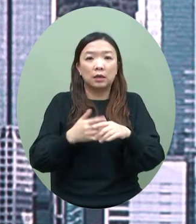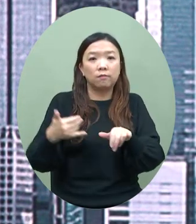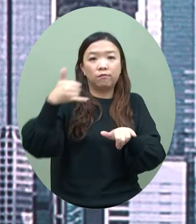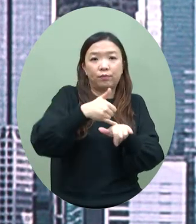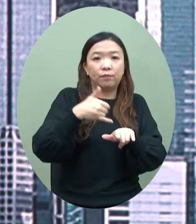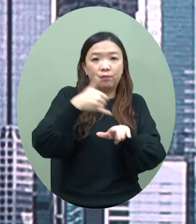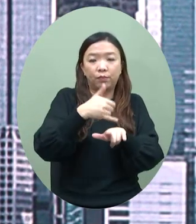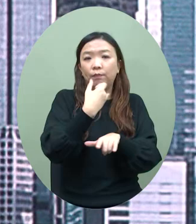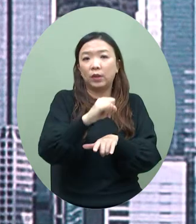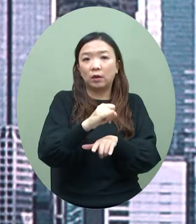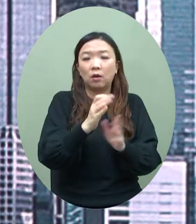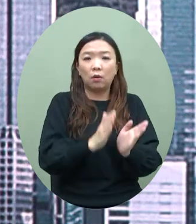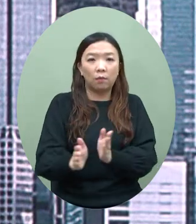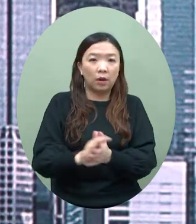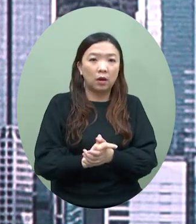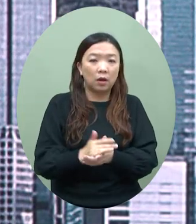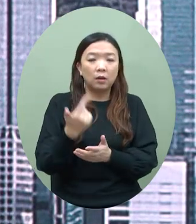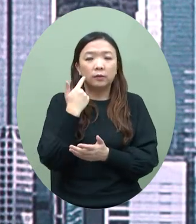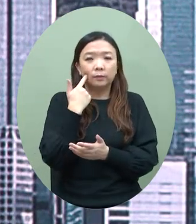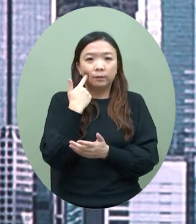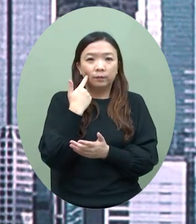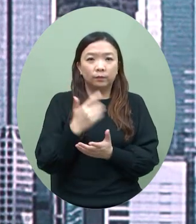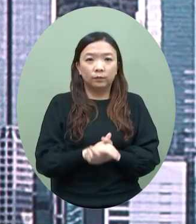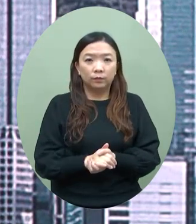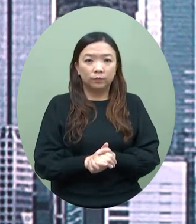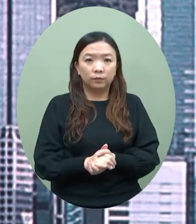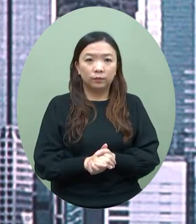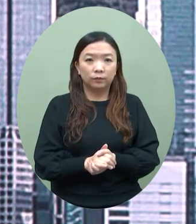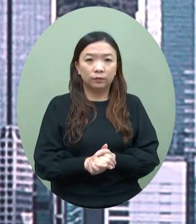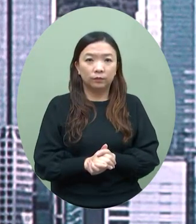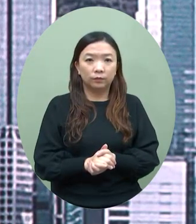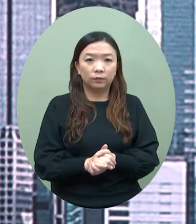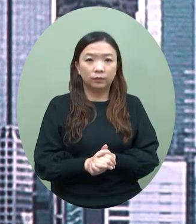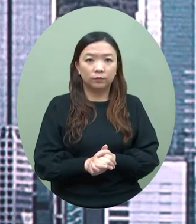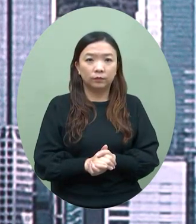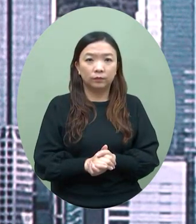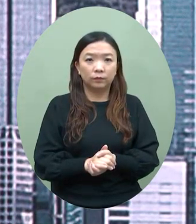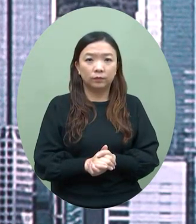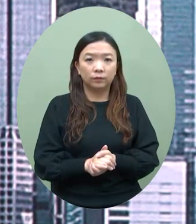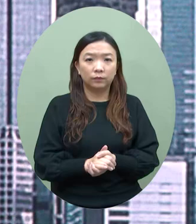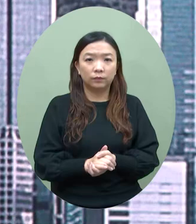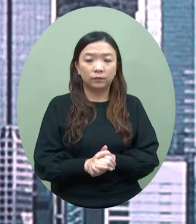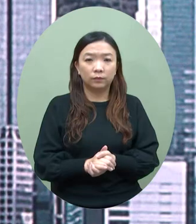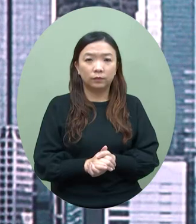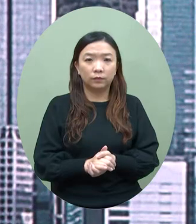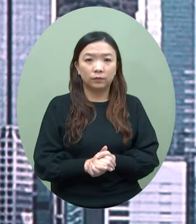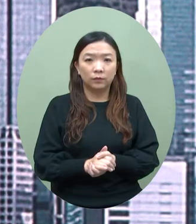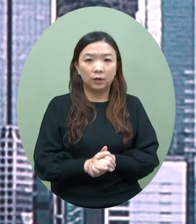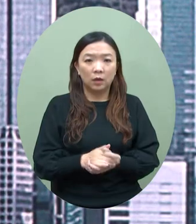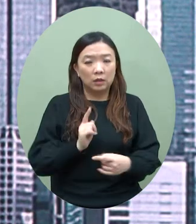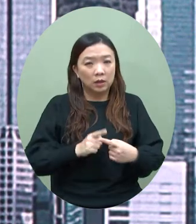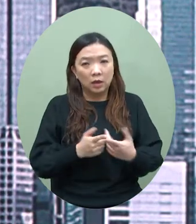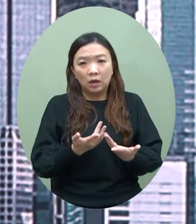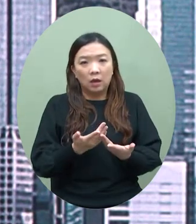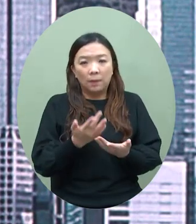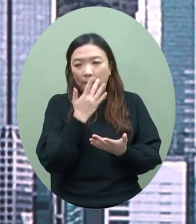係一個好嚴厲嘅措施啦，亦都係一個即係非叫做逼不得已嘅措施啦嚇，